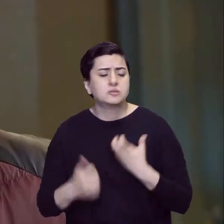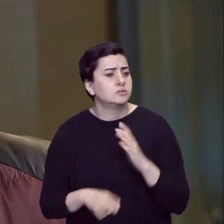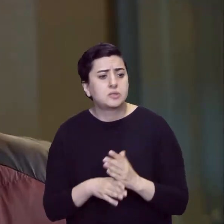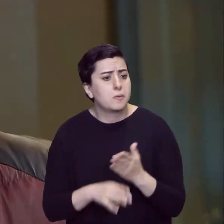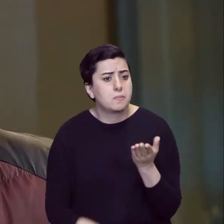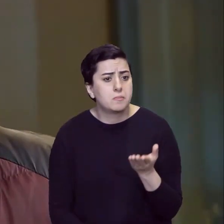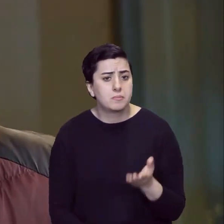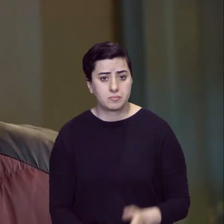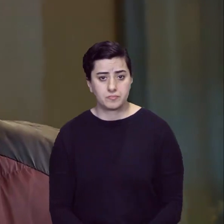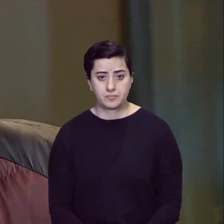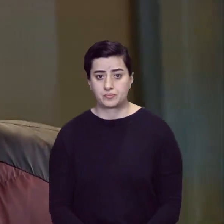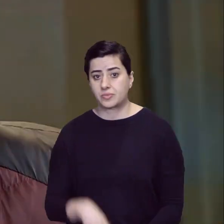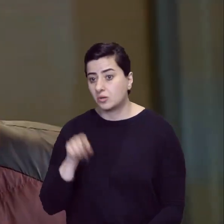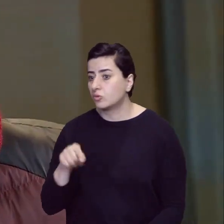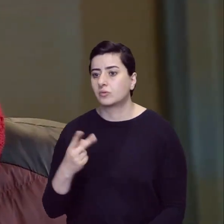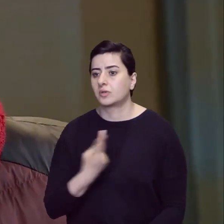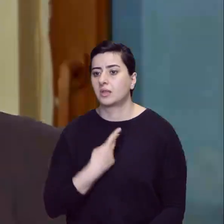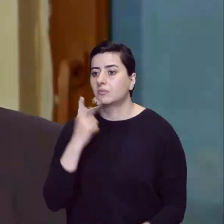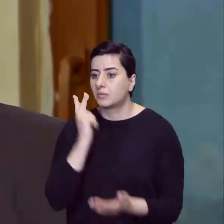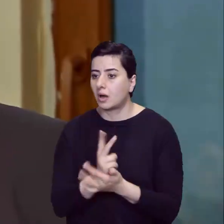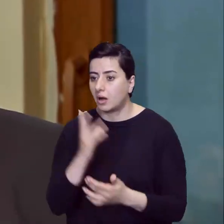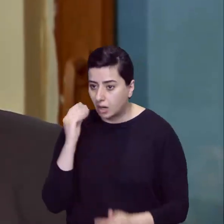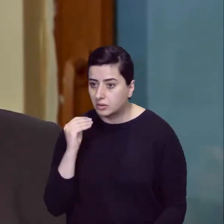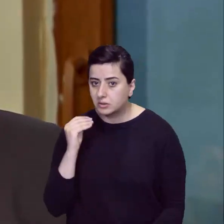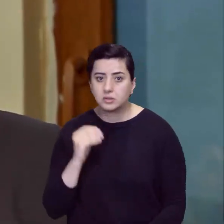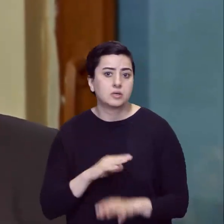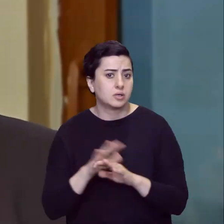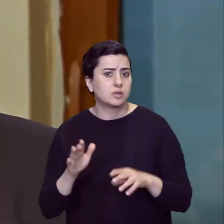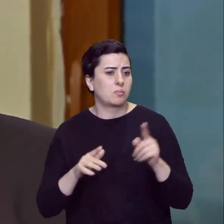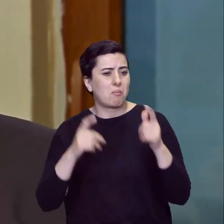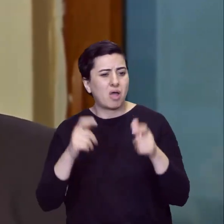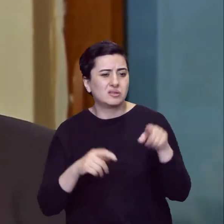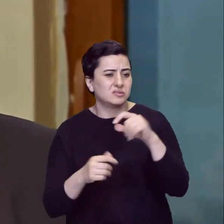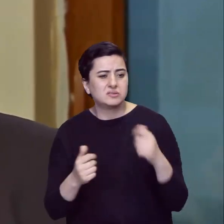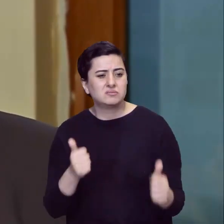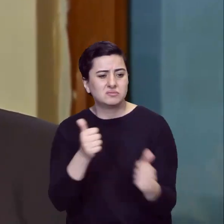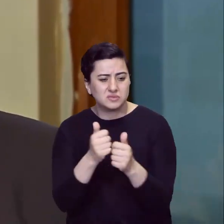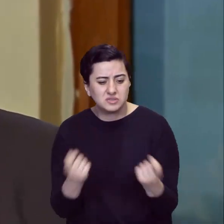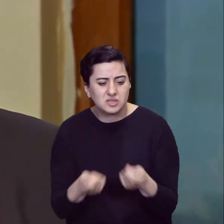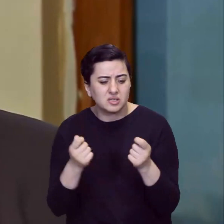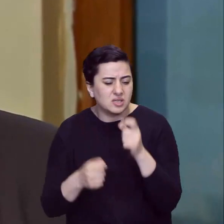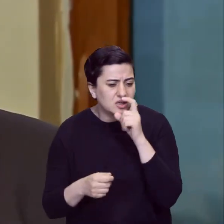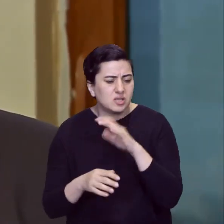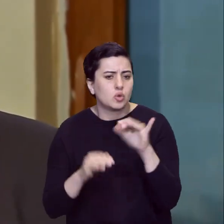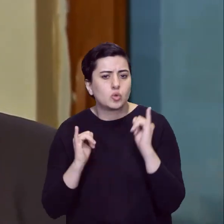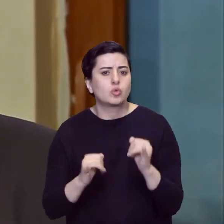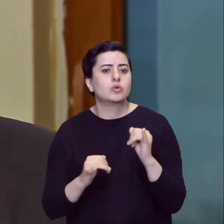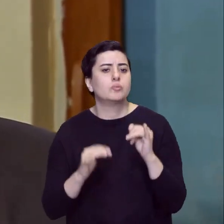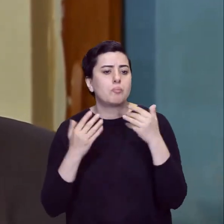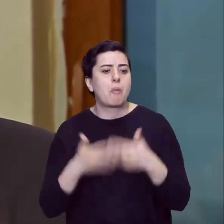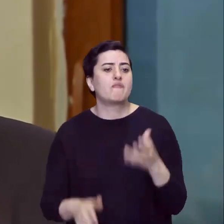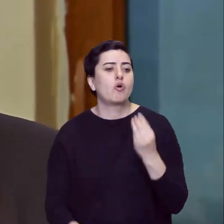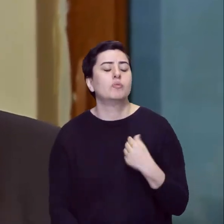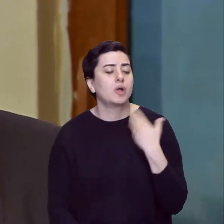görüyorsun? Bu benim tercihim. Artık mahalle köşelerinde çırak olarak hayatını mahvetmen izin vermeyeceğim. Buna